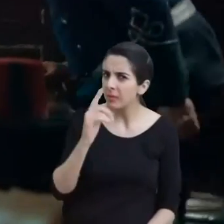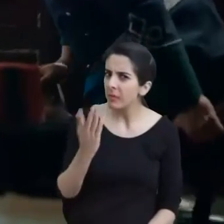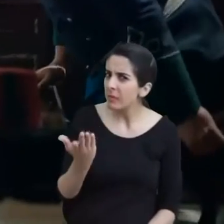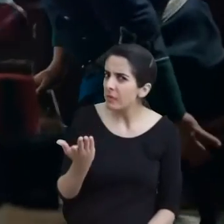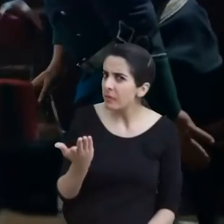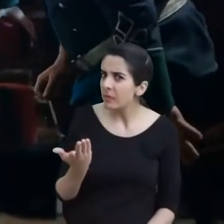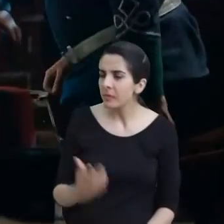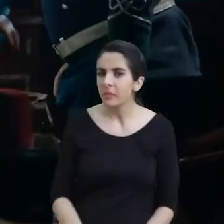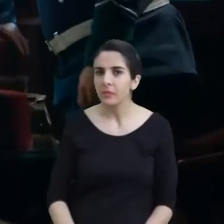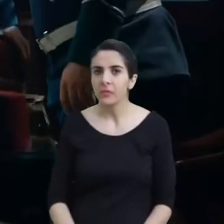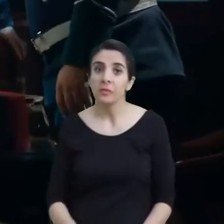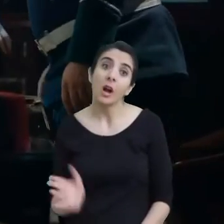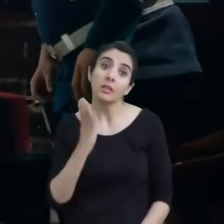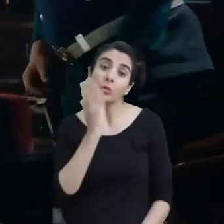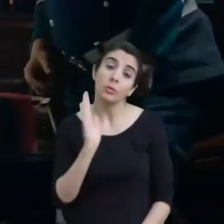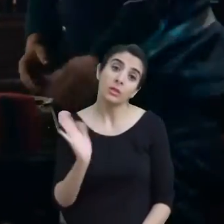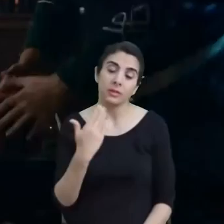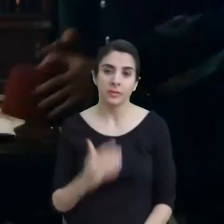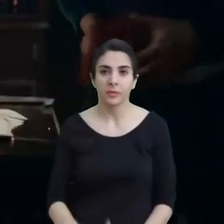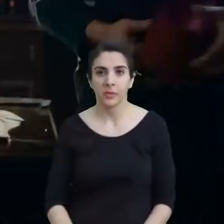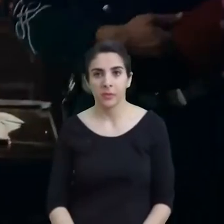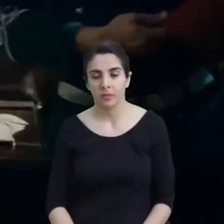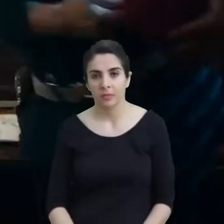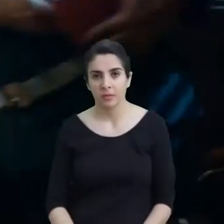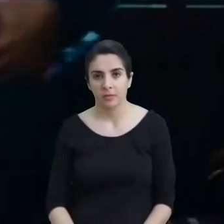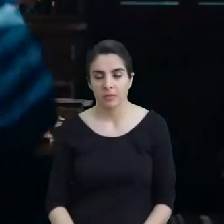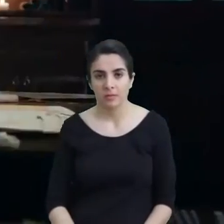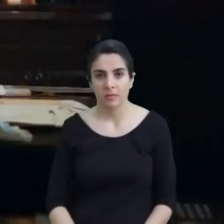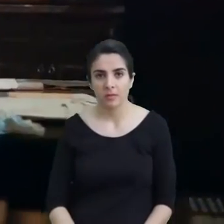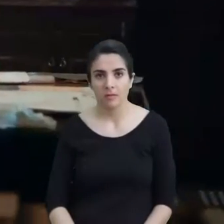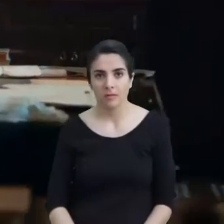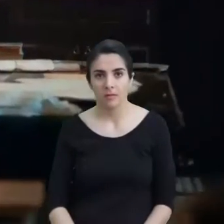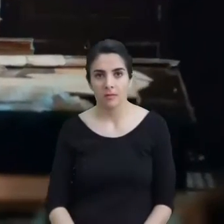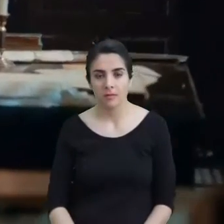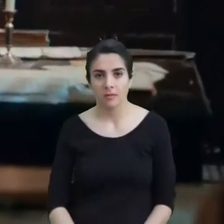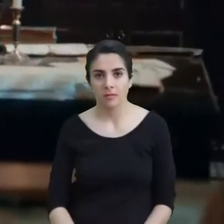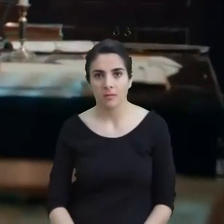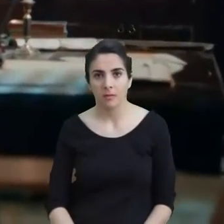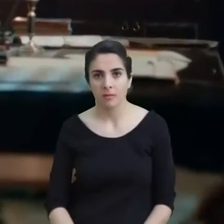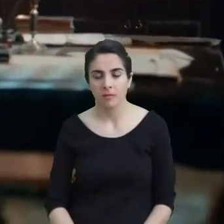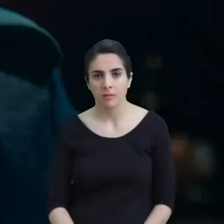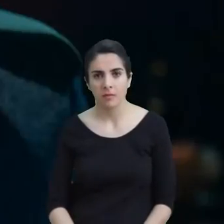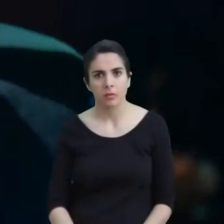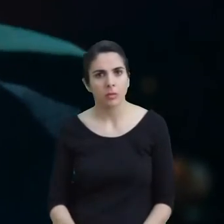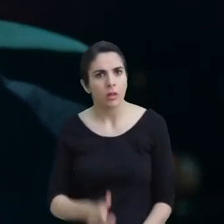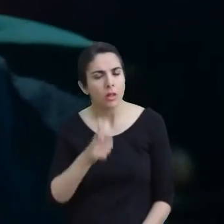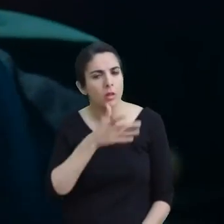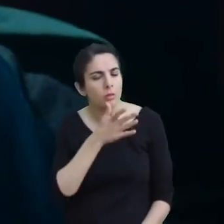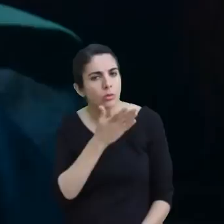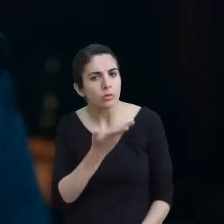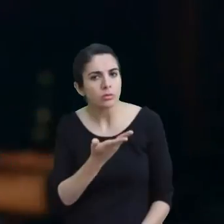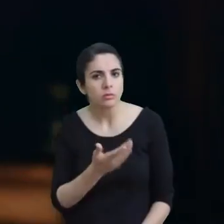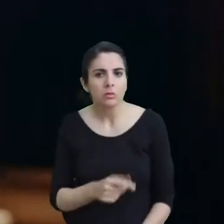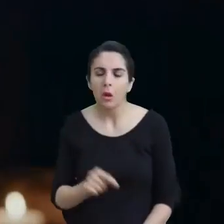de. Ana! Kuş yana gidiyoruz. Kilolu kafayı düzeltmeye çalışıyor. Ya çeyrek nereden bildi